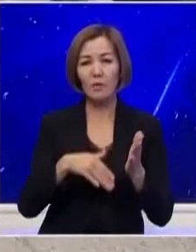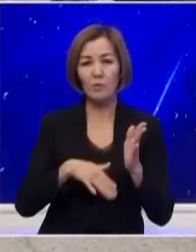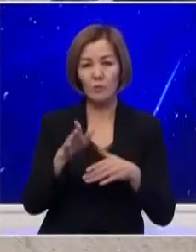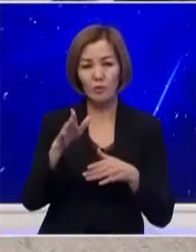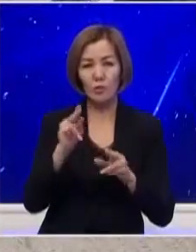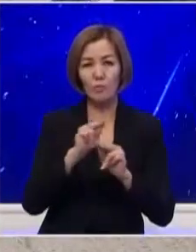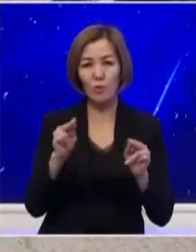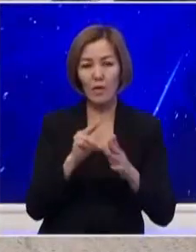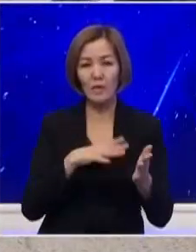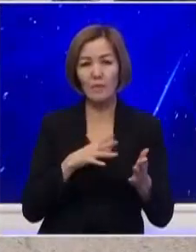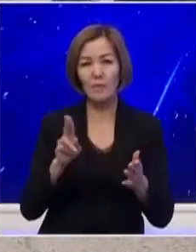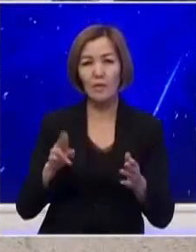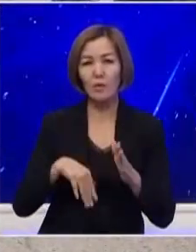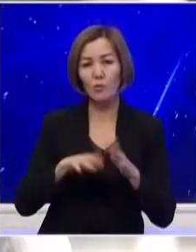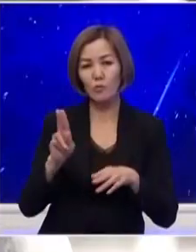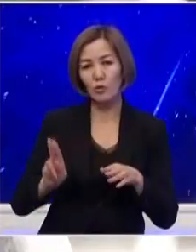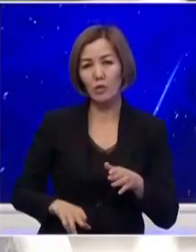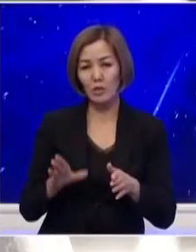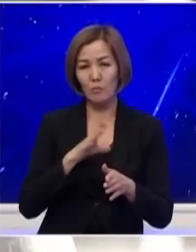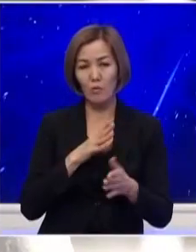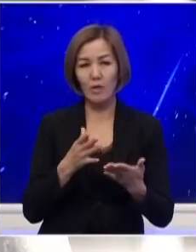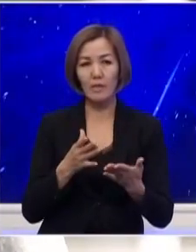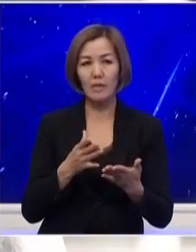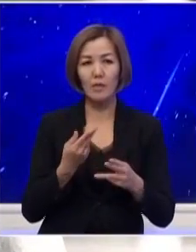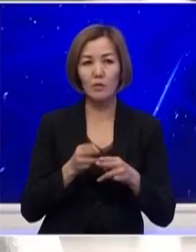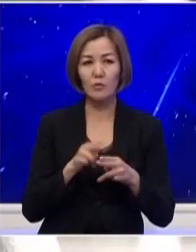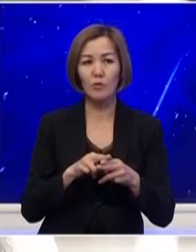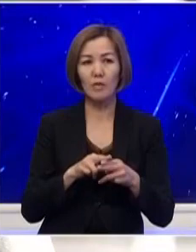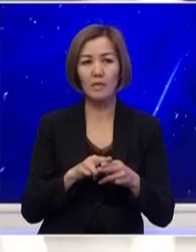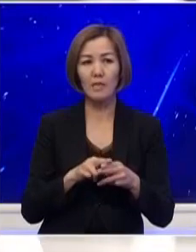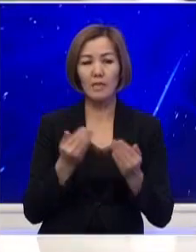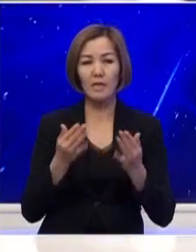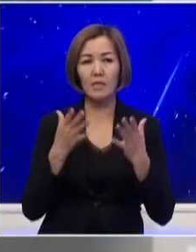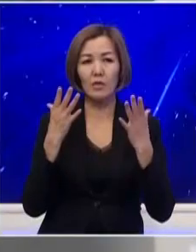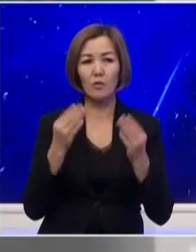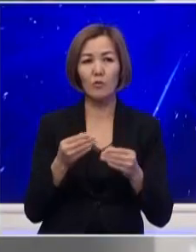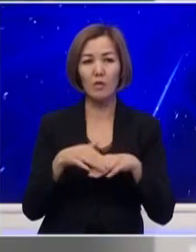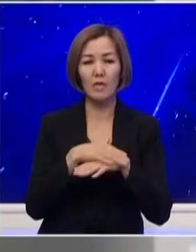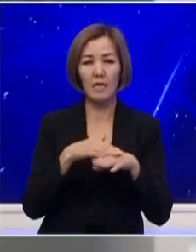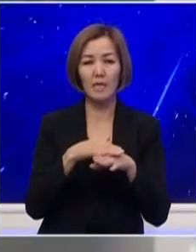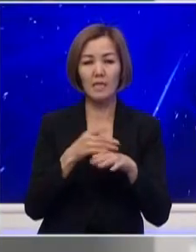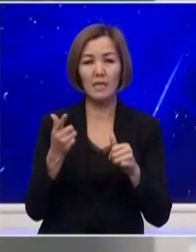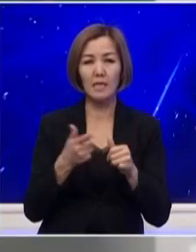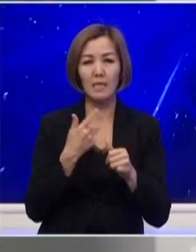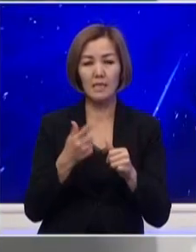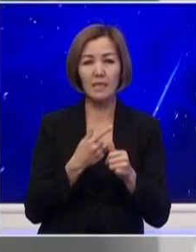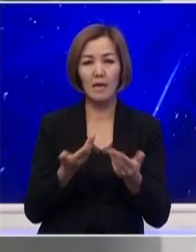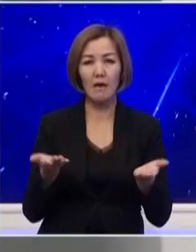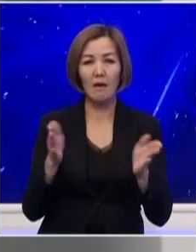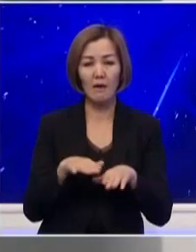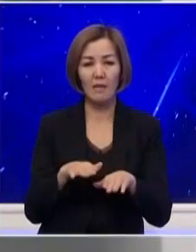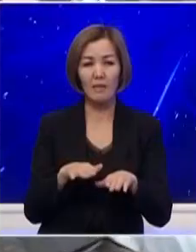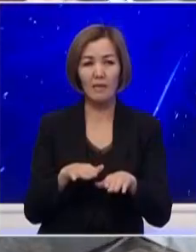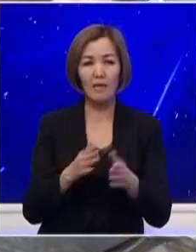мен жерін сүйген нағыз патриот болған деп көзін көргендер. Сондықтан кәсіби кадр есімін ел есінде қалдыру мақсатында қалалық